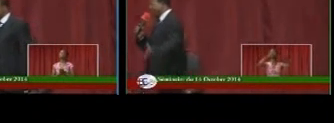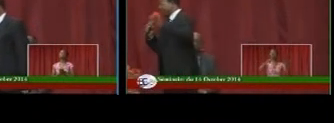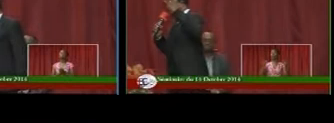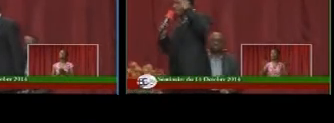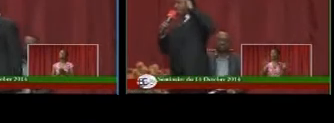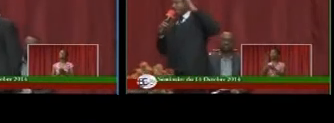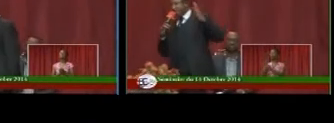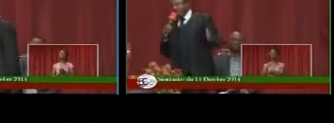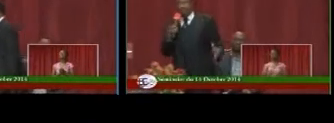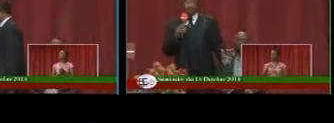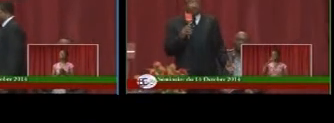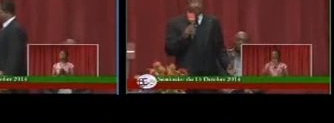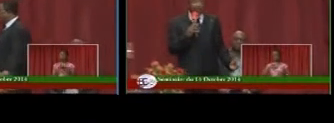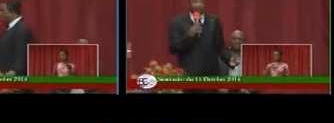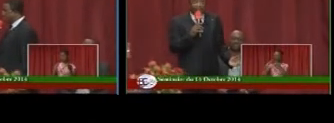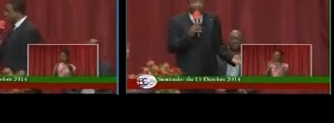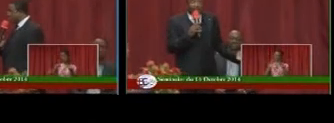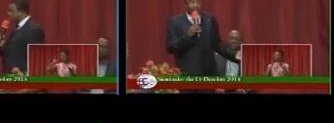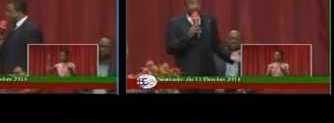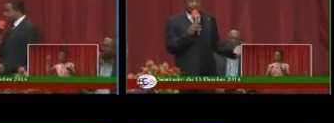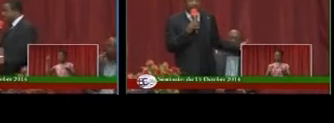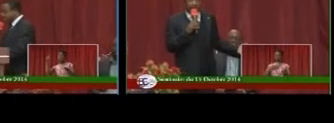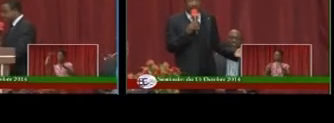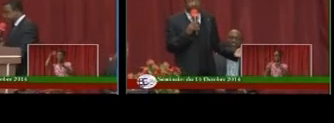désir la révélation des fils de Dieu.